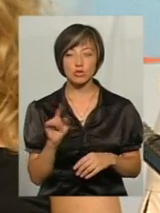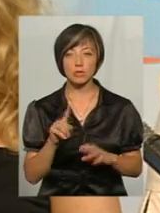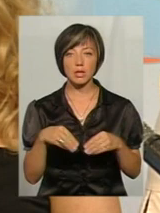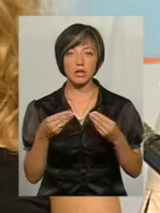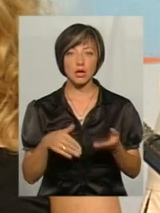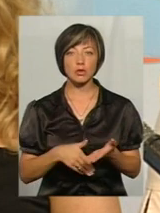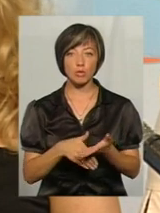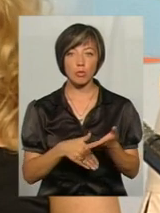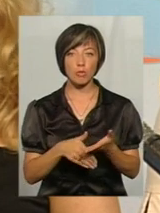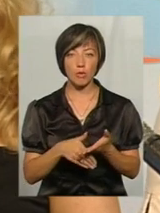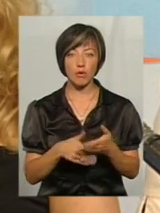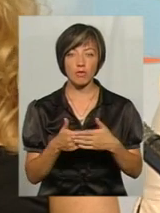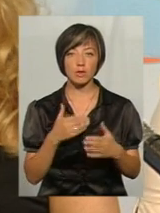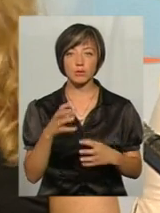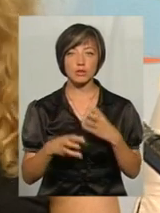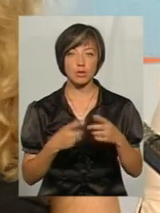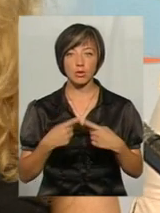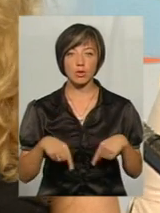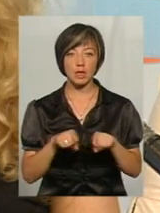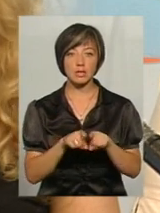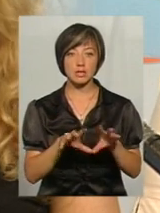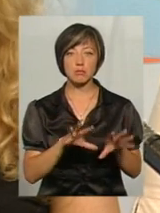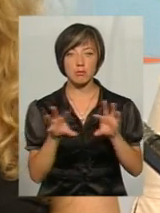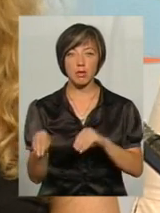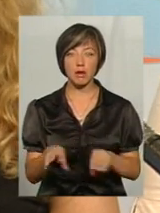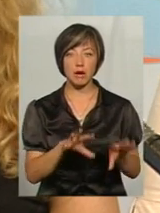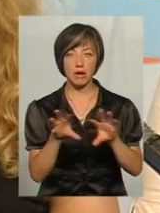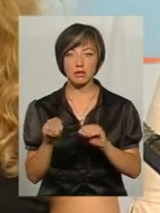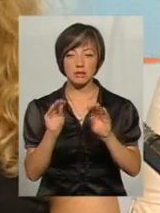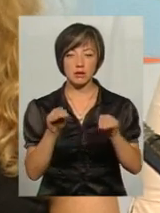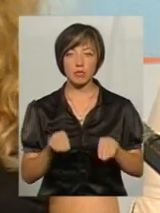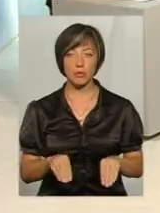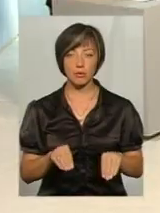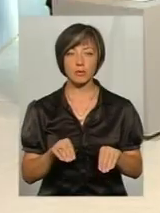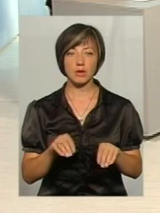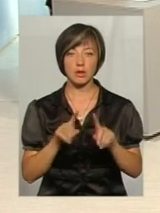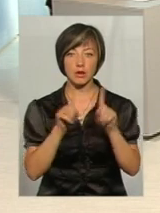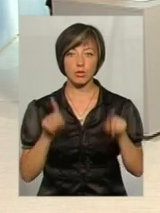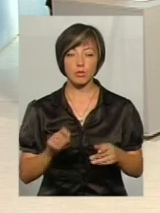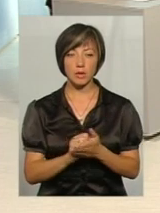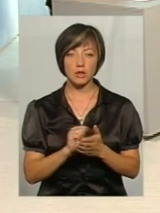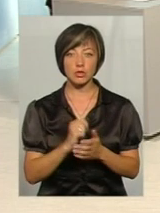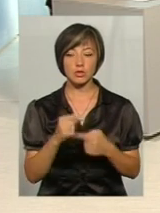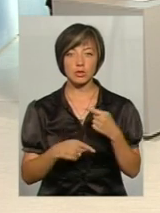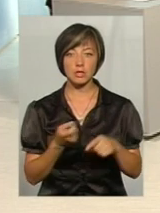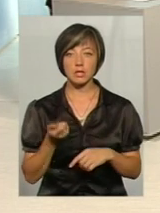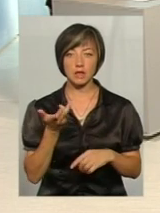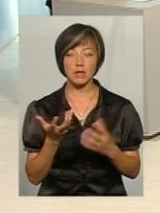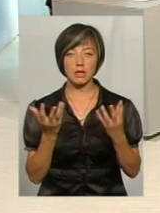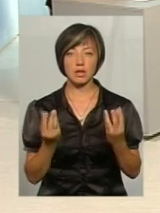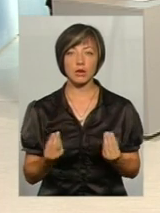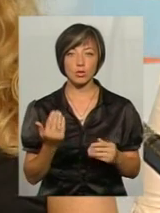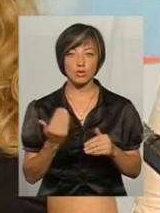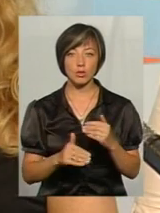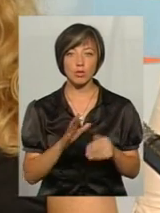надати допомогу від міжнародної організації з міграції, ми заповнили з нею анкету. І буквально через декілька днів